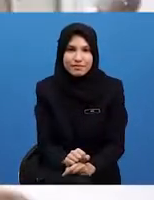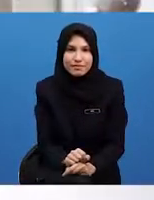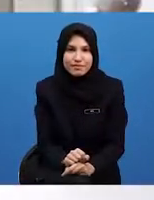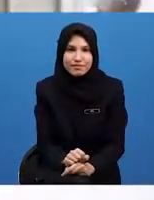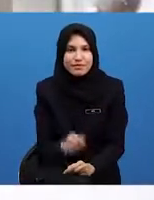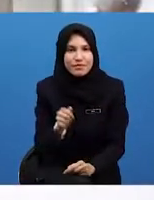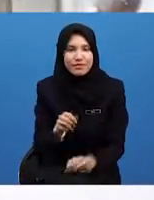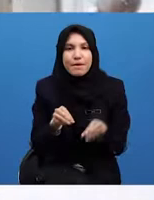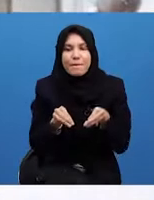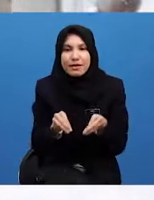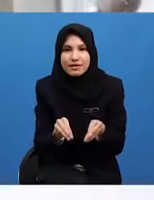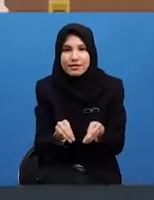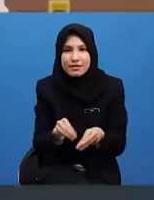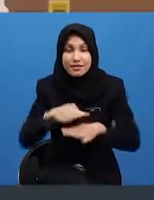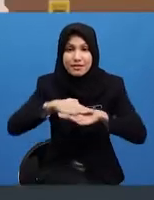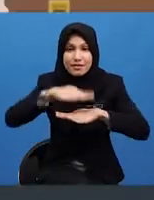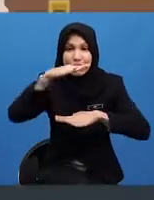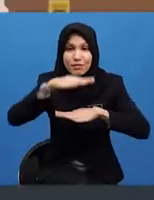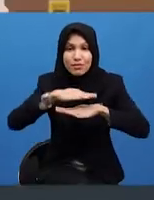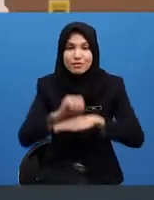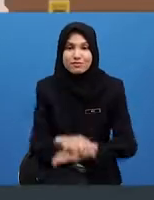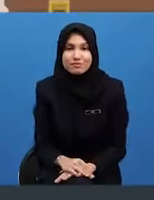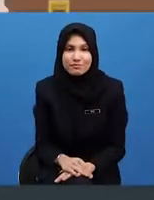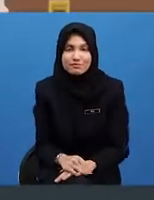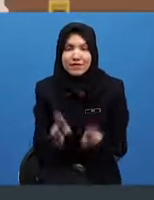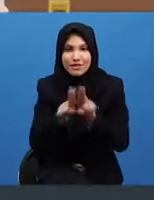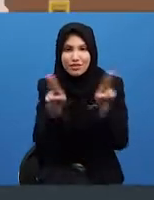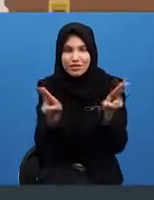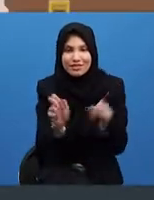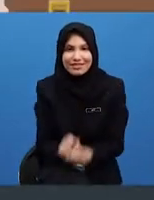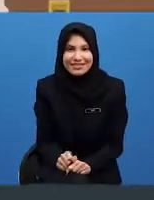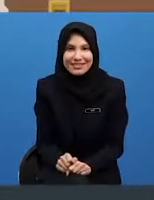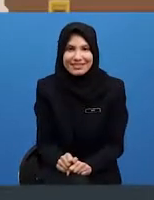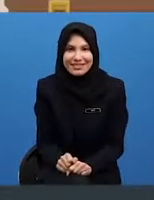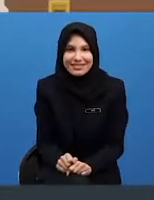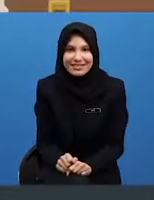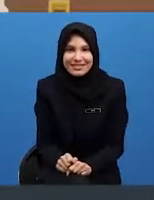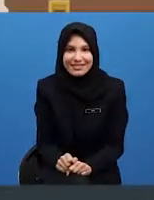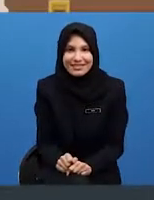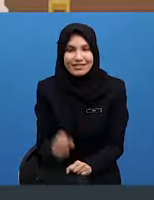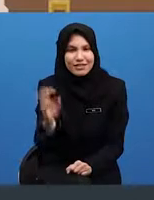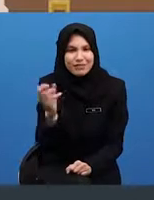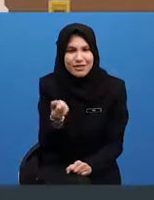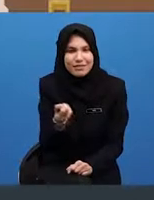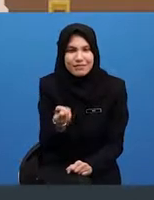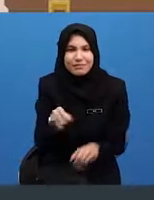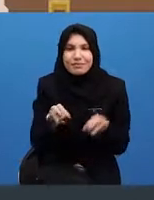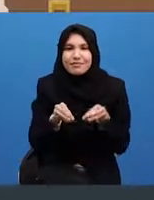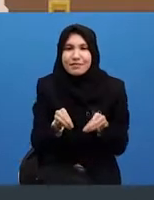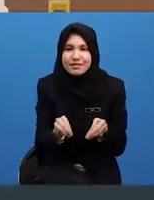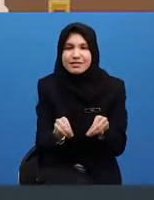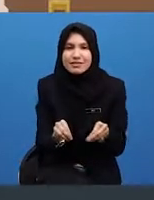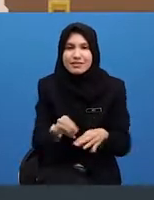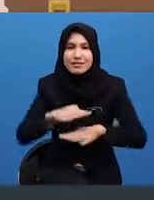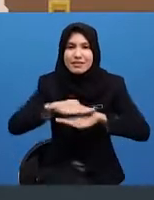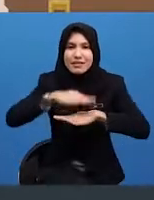ia masih timbul. Mari kita uji. Ya, betul. span masih akan timbul